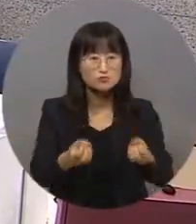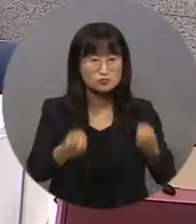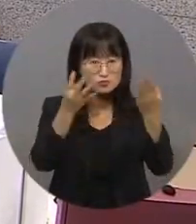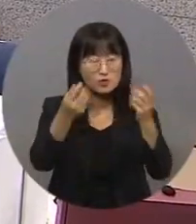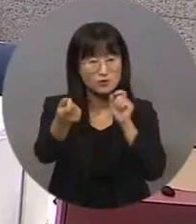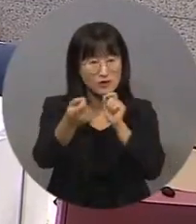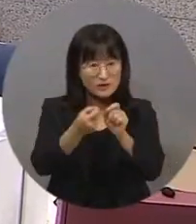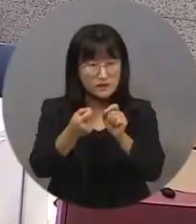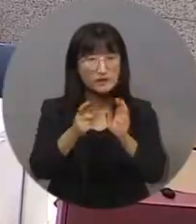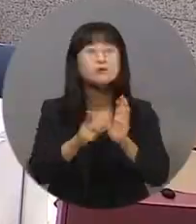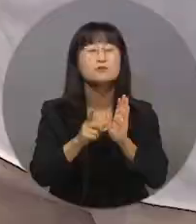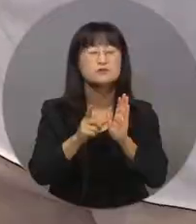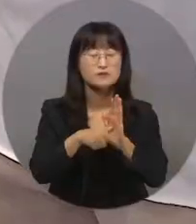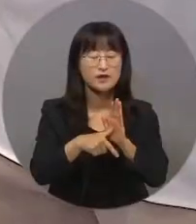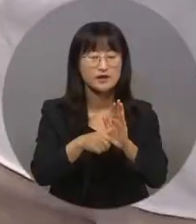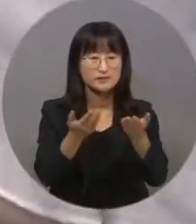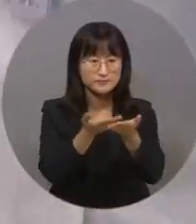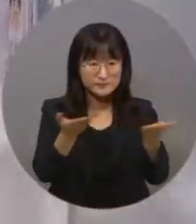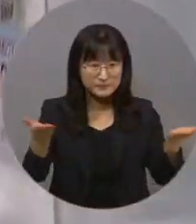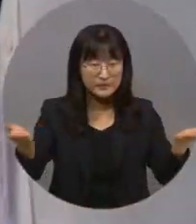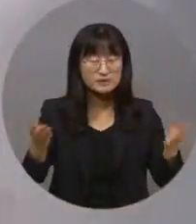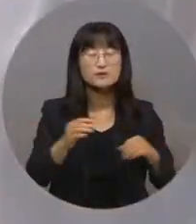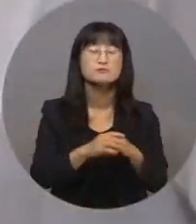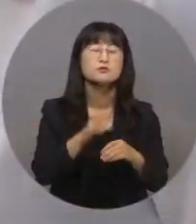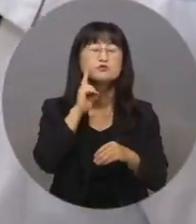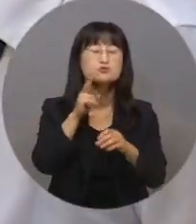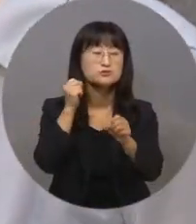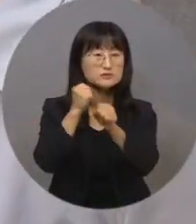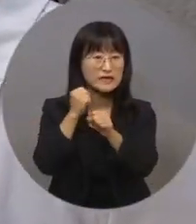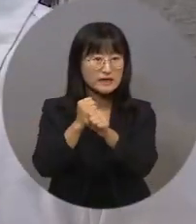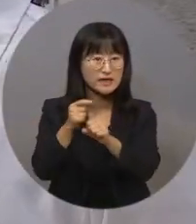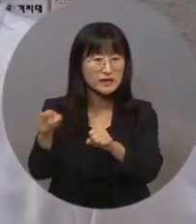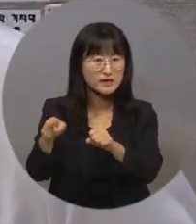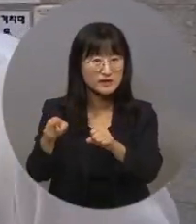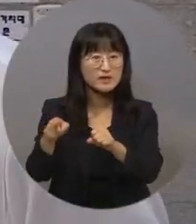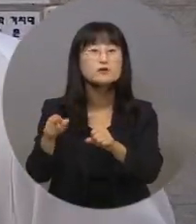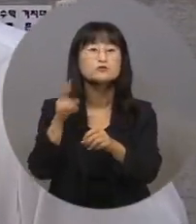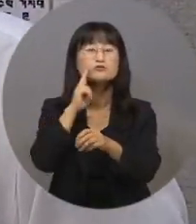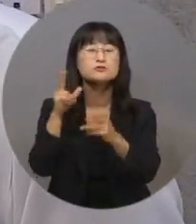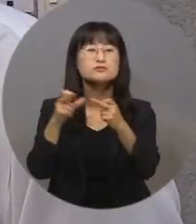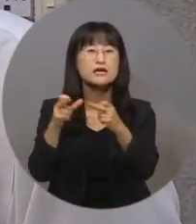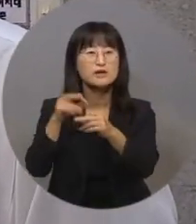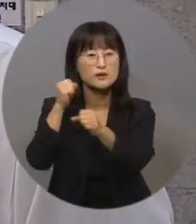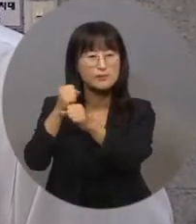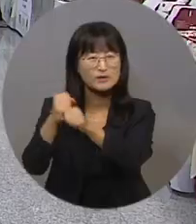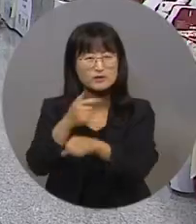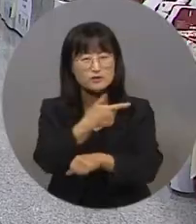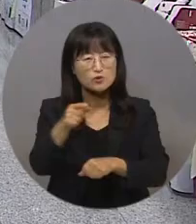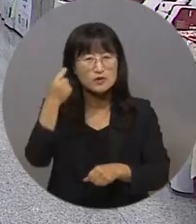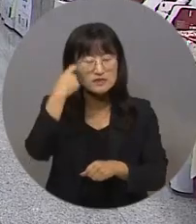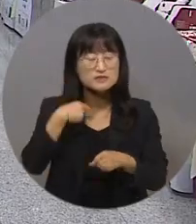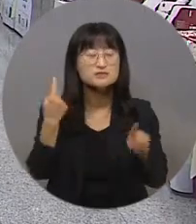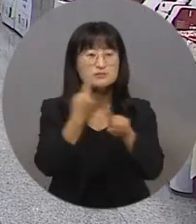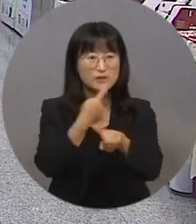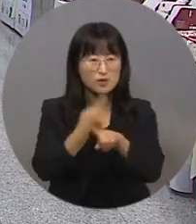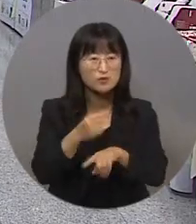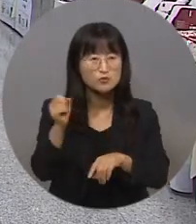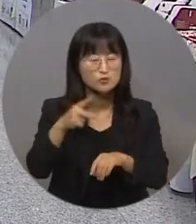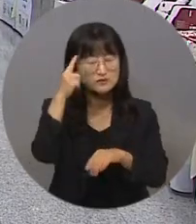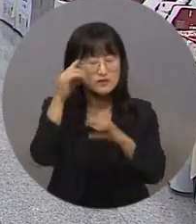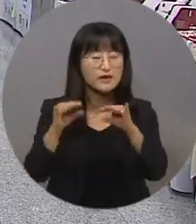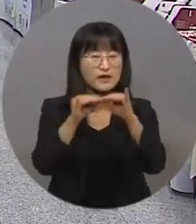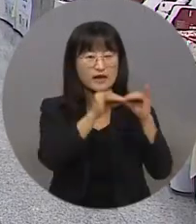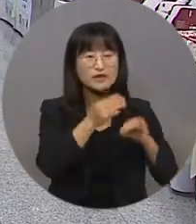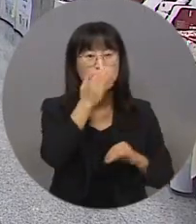통해 중증장애인 생산품에 대한 인식을 개선하고 중증장애인 생산품 우선 구매 제도에 대한 공감대를 형성하는